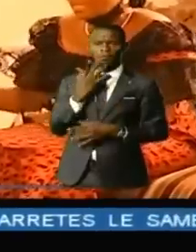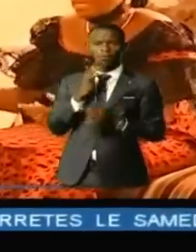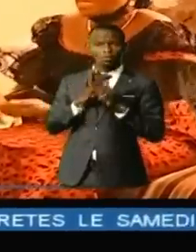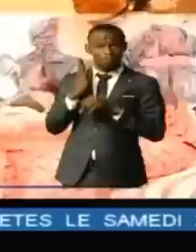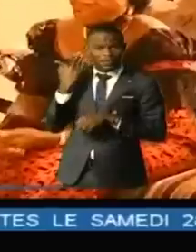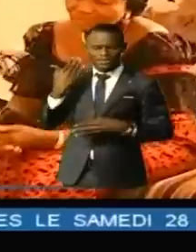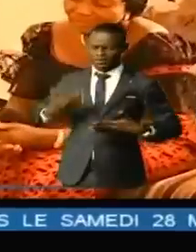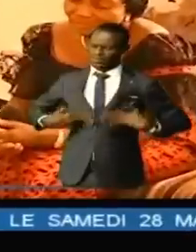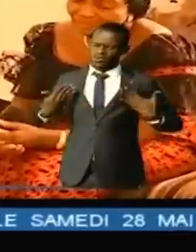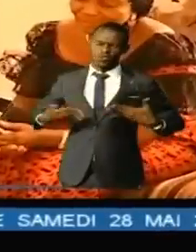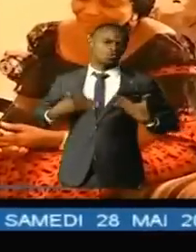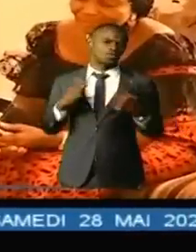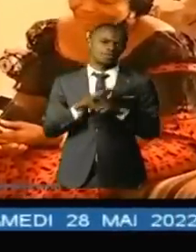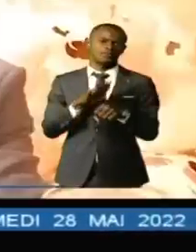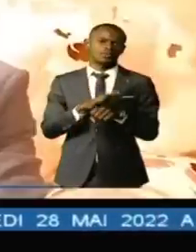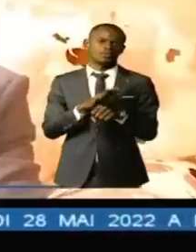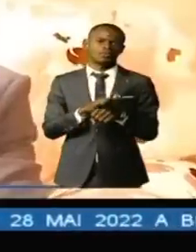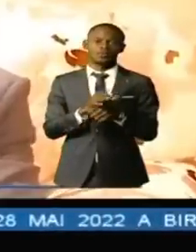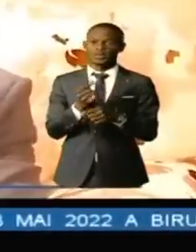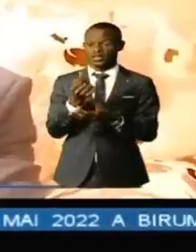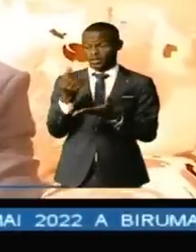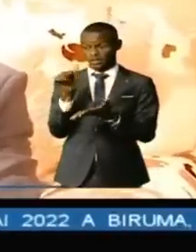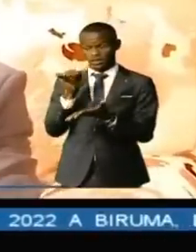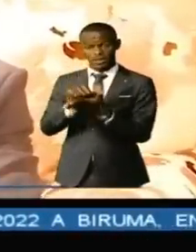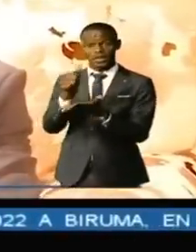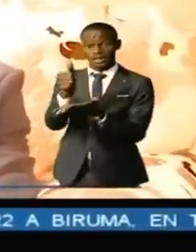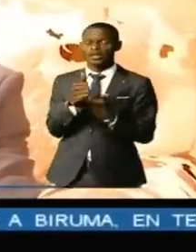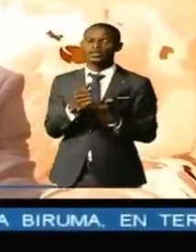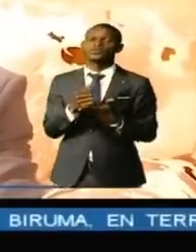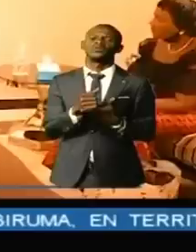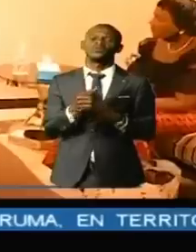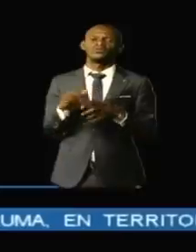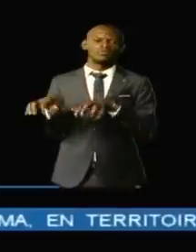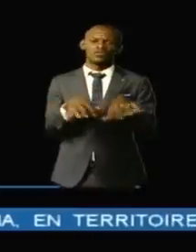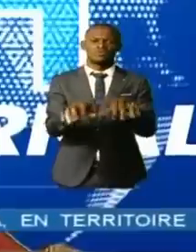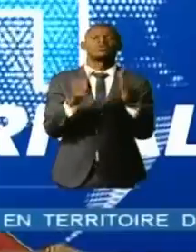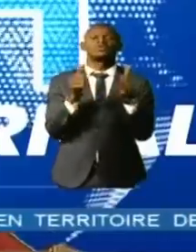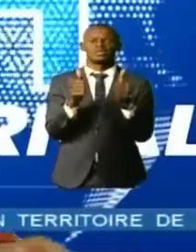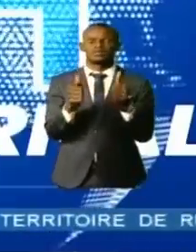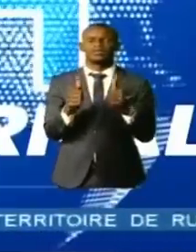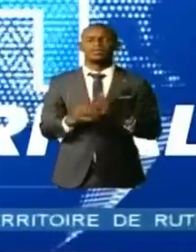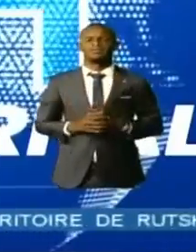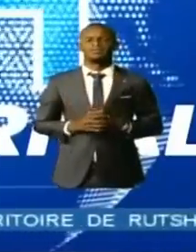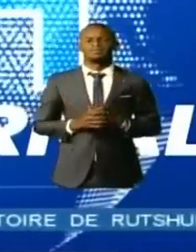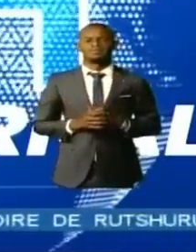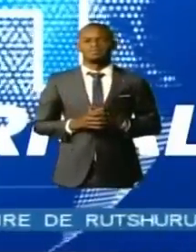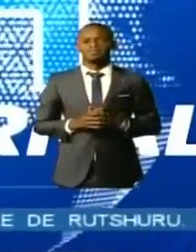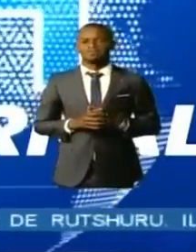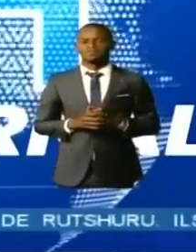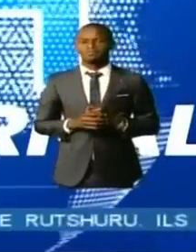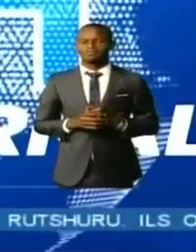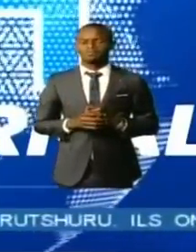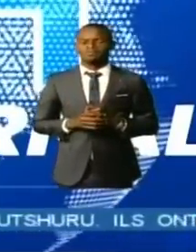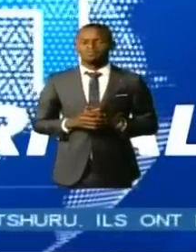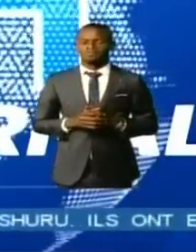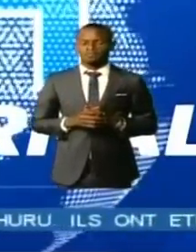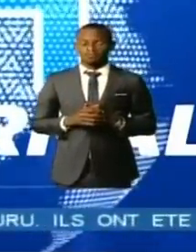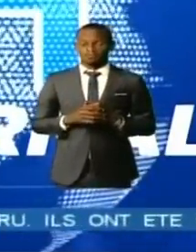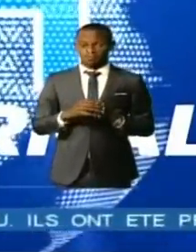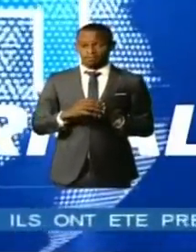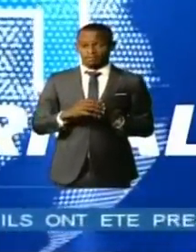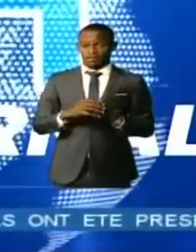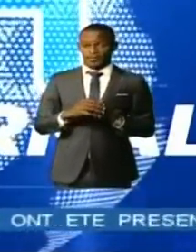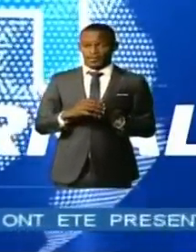réussite dans ce premier don va ouvrir le porte aux microfinances. Et puis le ministère de l'Environnement et